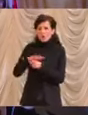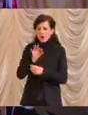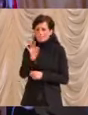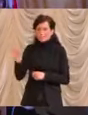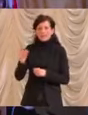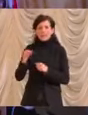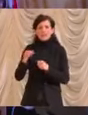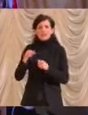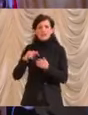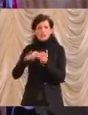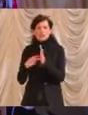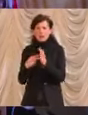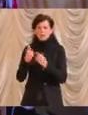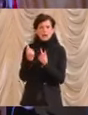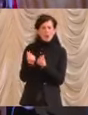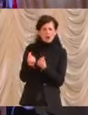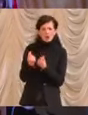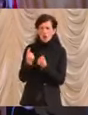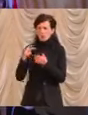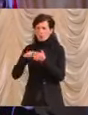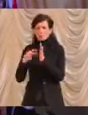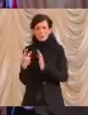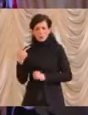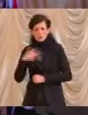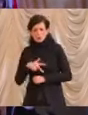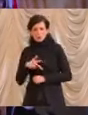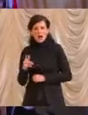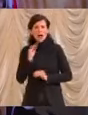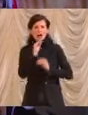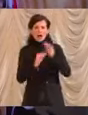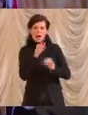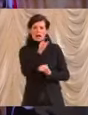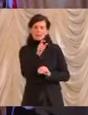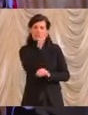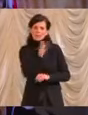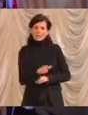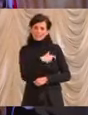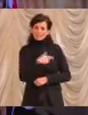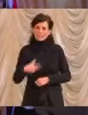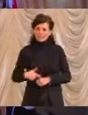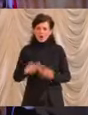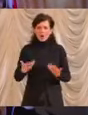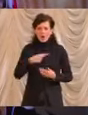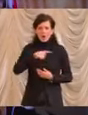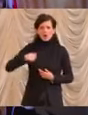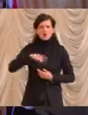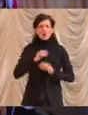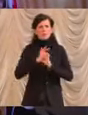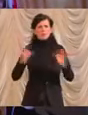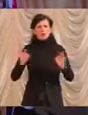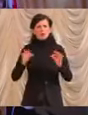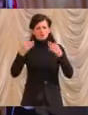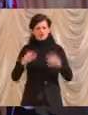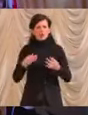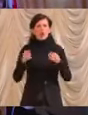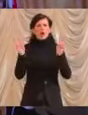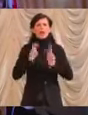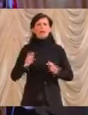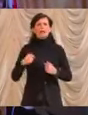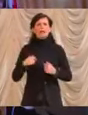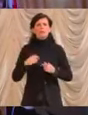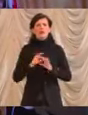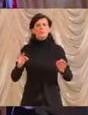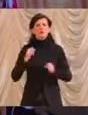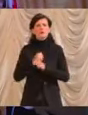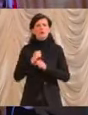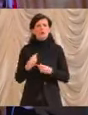economico e dal punto di vista sociale. Noi abbiamo messo in campo tutte le energie che sono presenti nelle nostre comunità, dalle